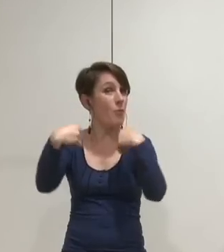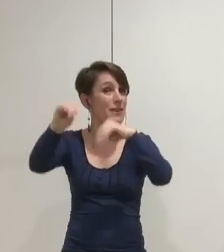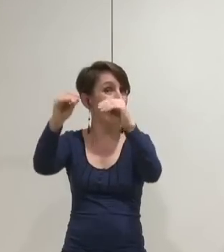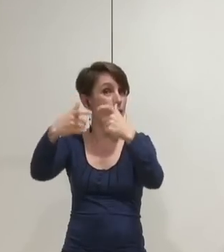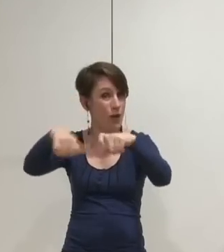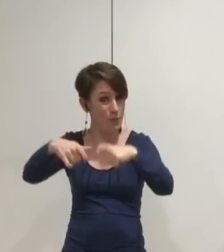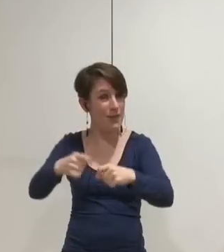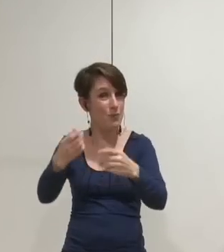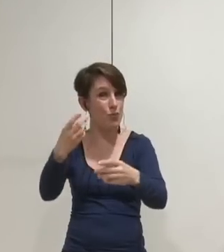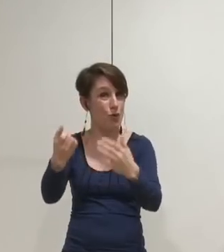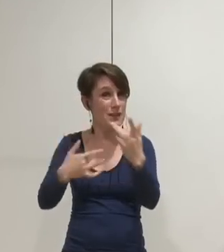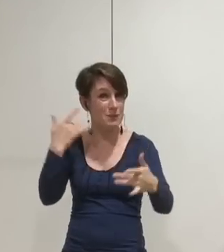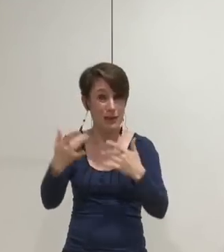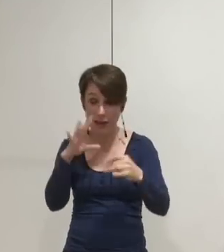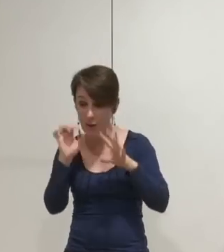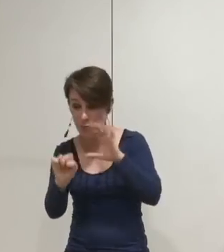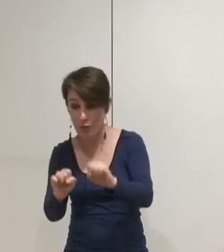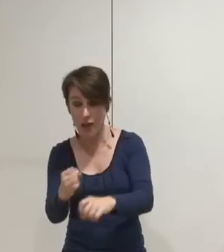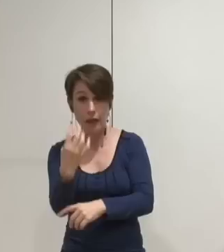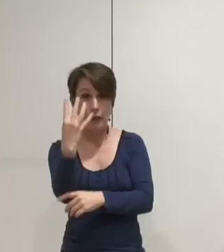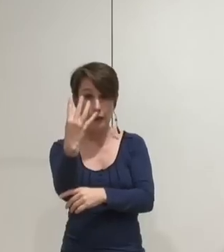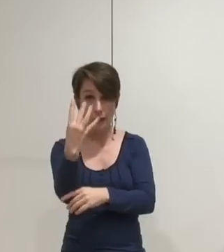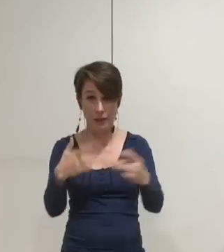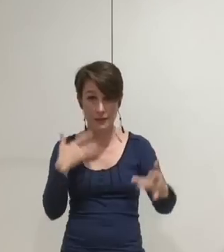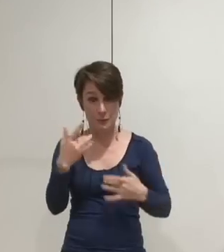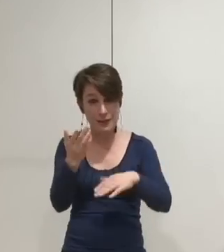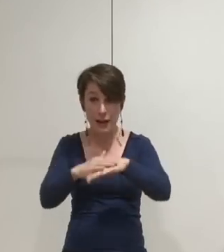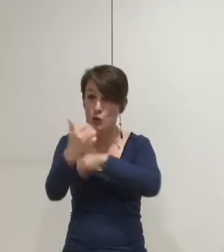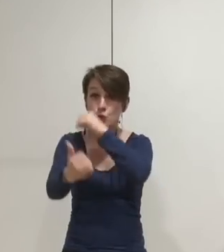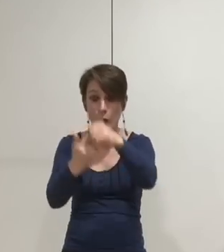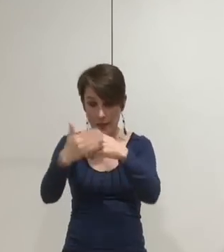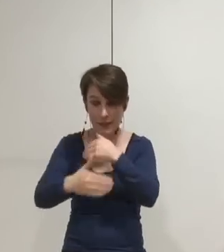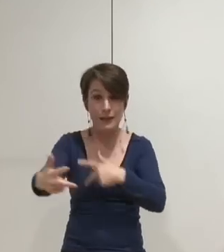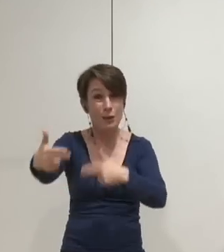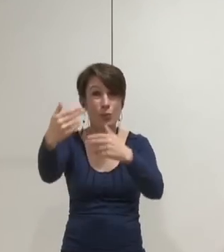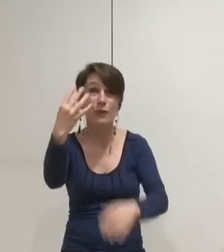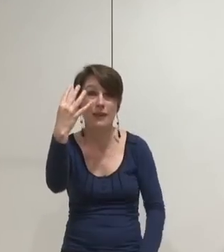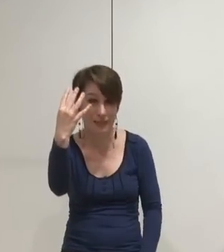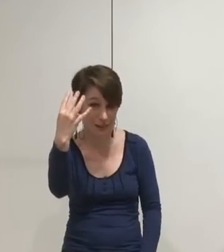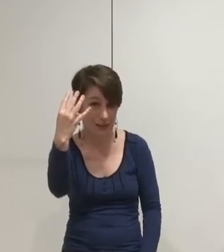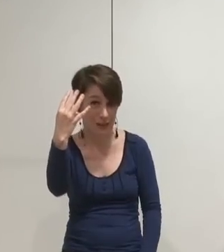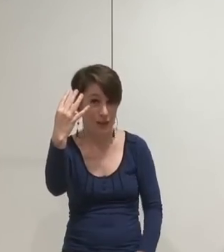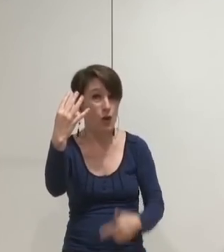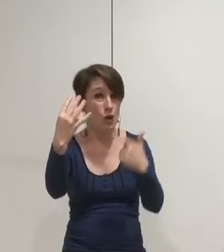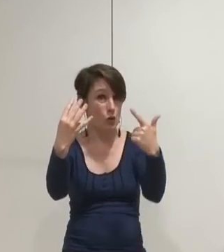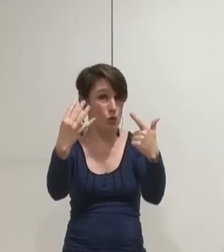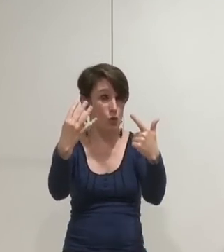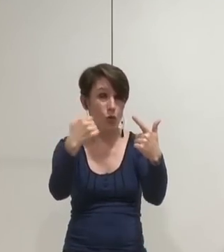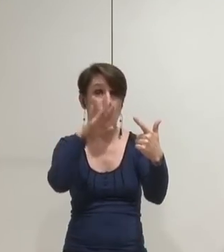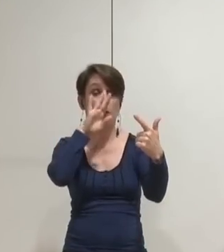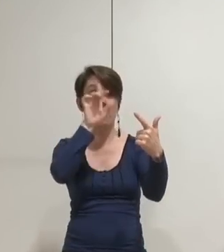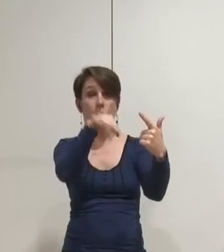qu'il y a simplement quatre manifestations qui sont affichées pour l'année et que sur les quatre deux sont d'ors et déjà